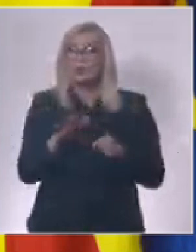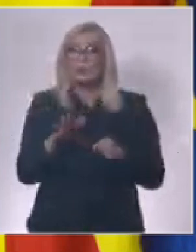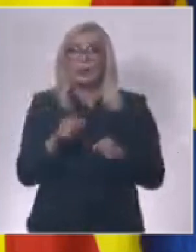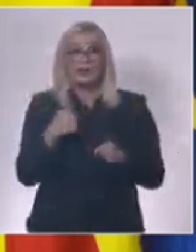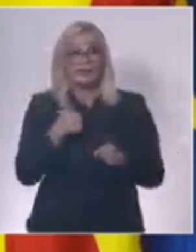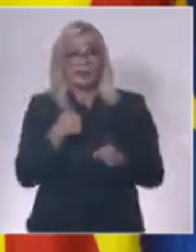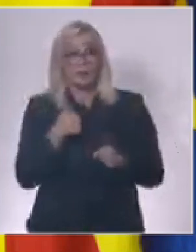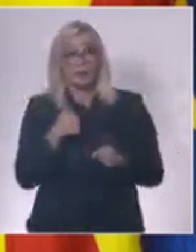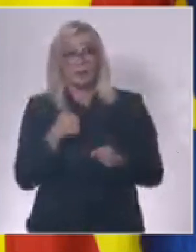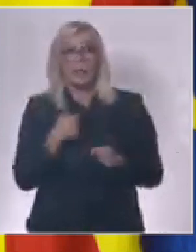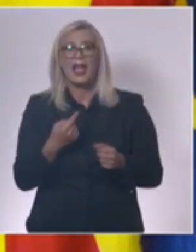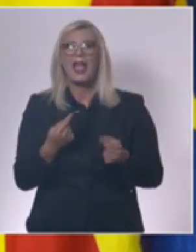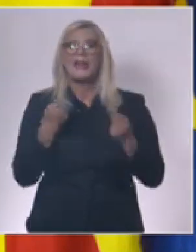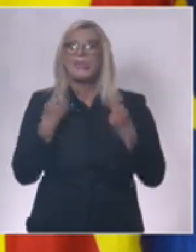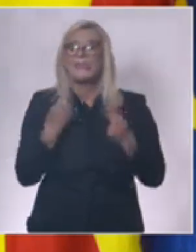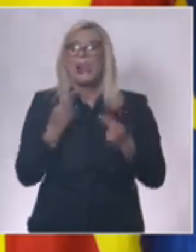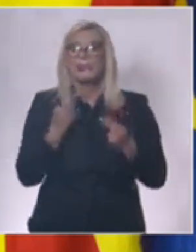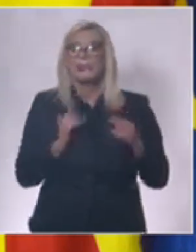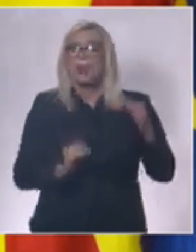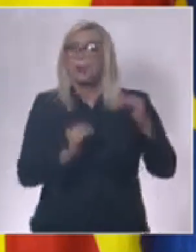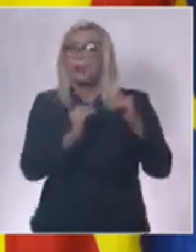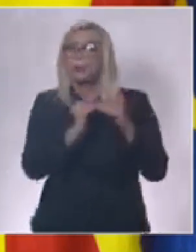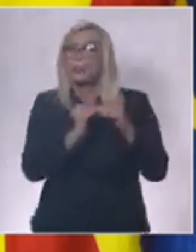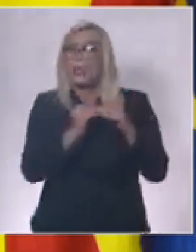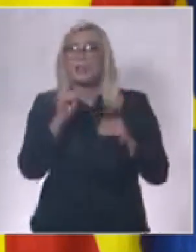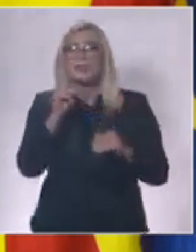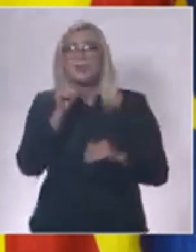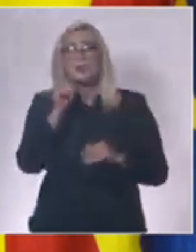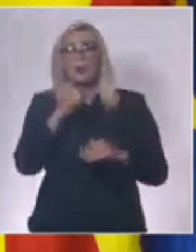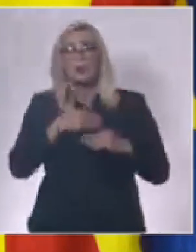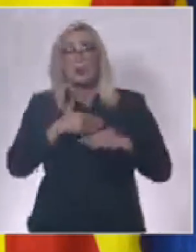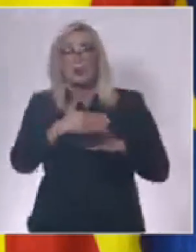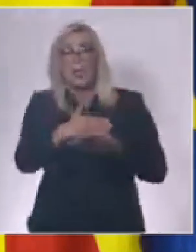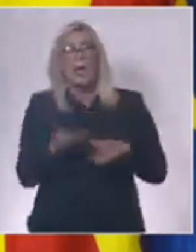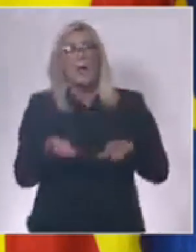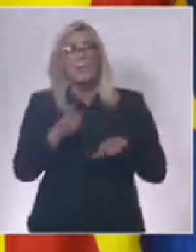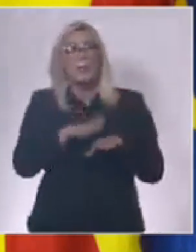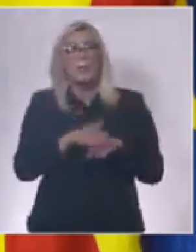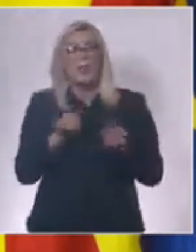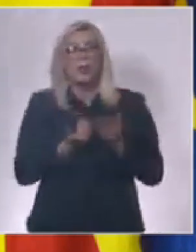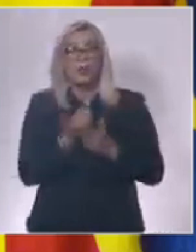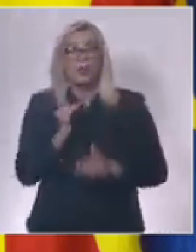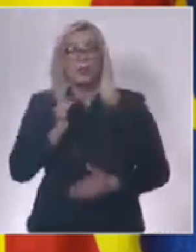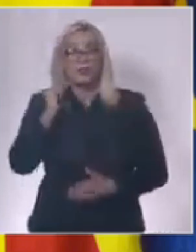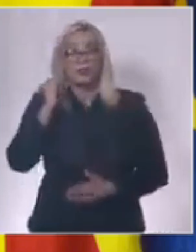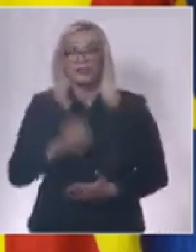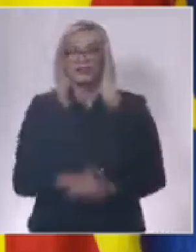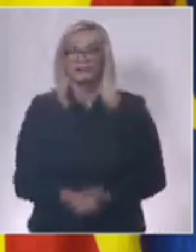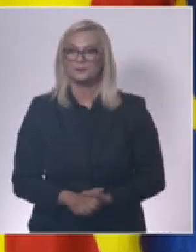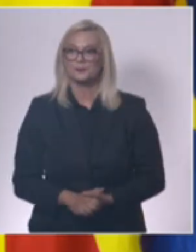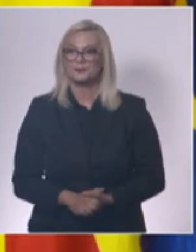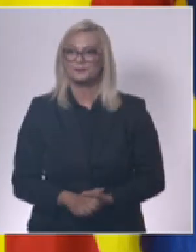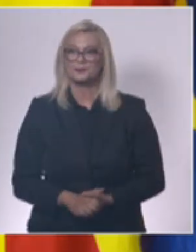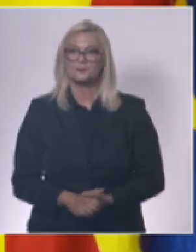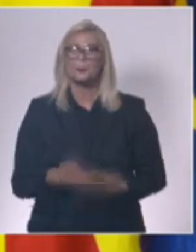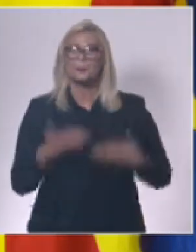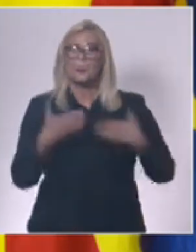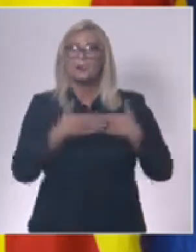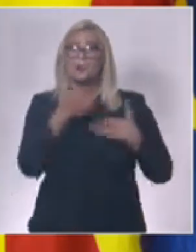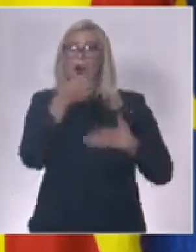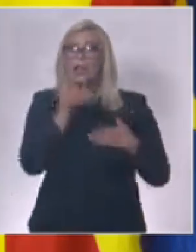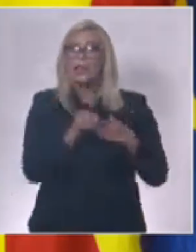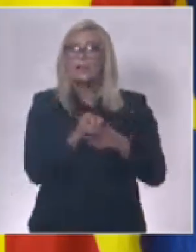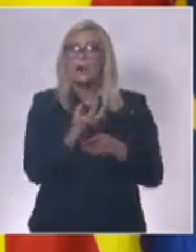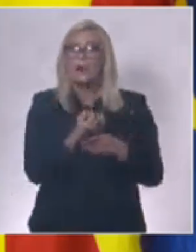сметам за едно од најважните постигнувања во првите 100 дена од мандатот на новата влада. Според